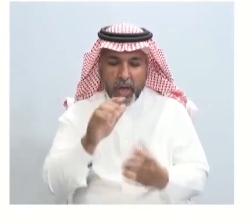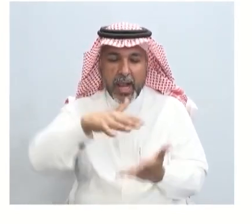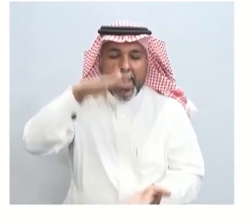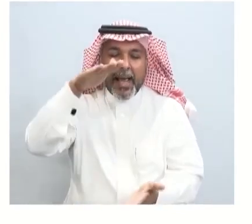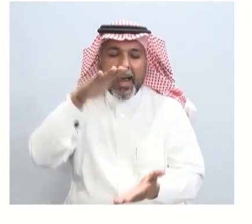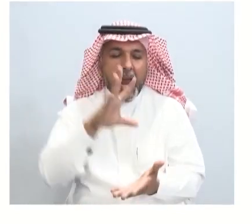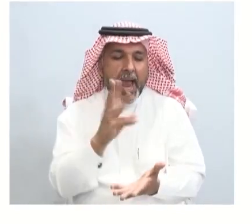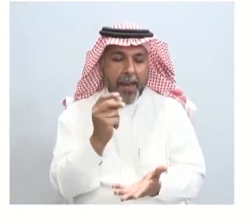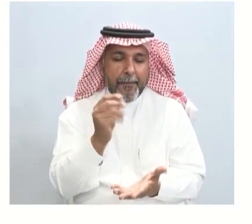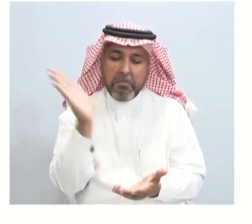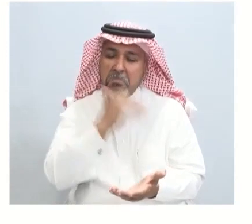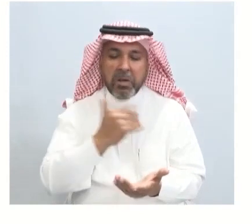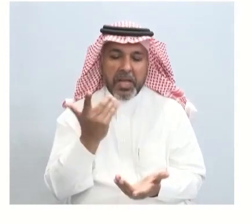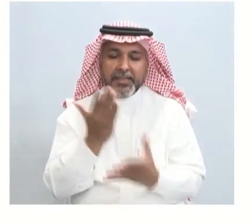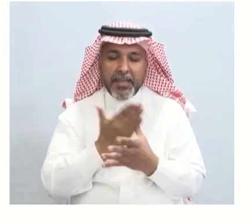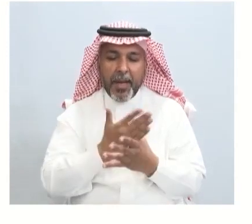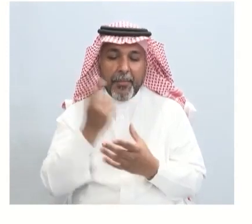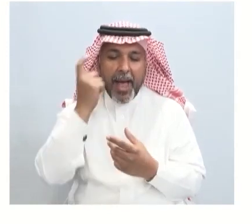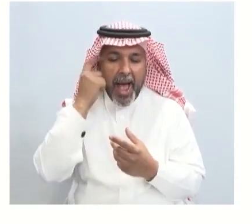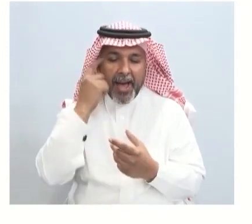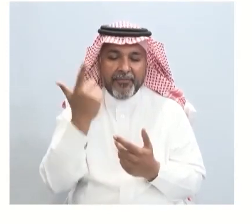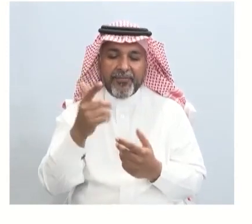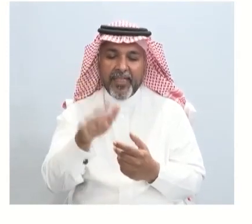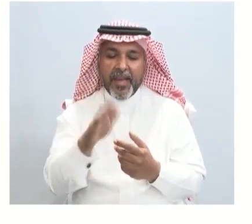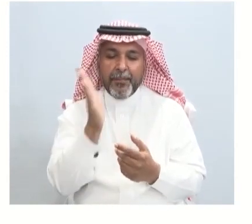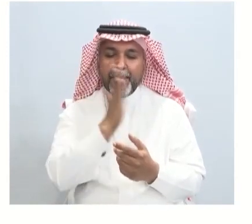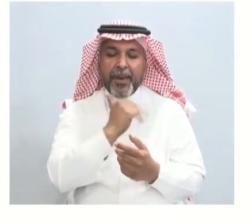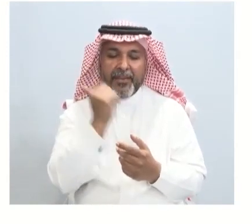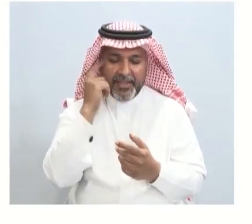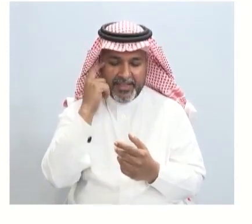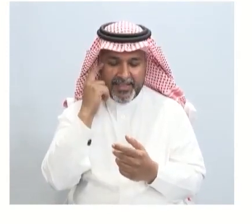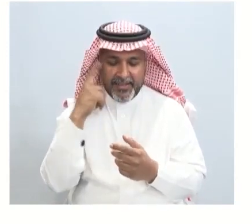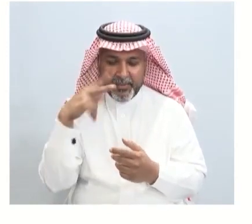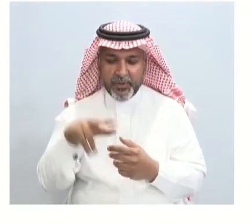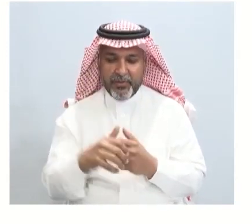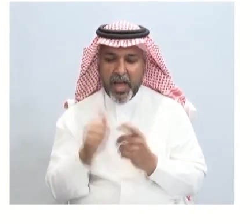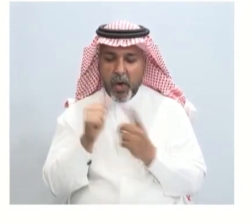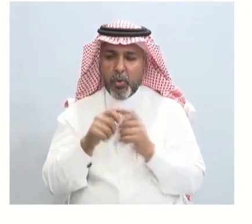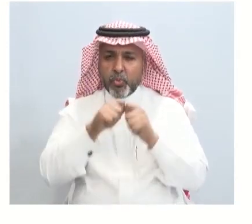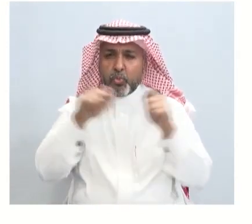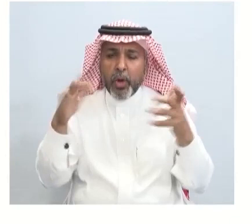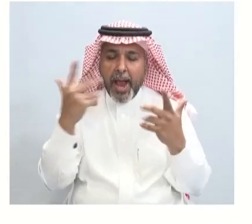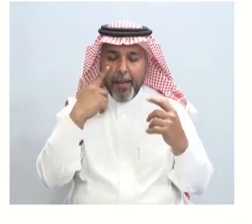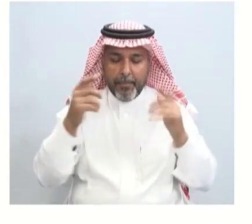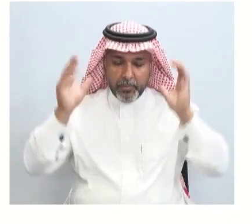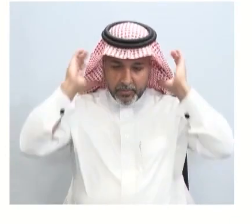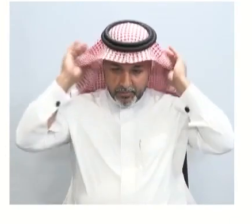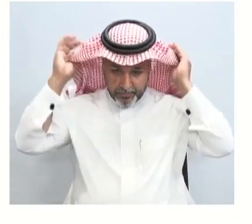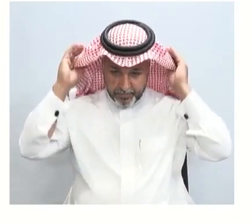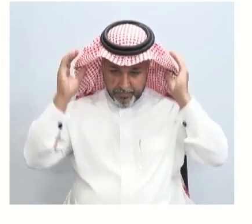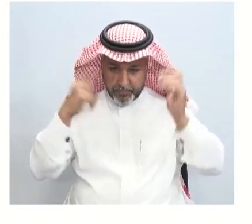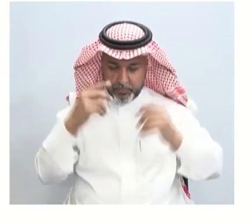ان الساعه هنا حتكون غير معرفه في كل من هذه الدوال الثلاث اما طول الدوره فاحنا